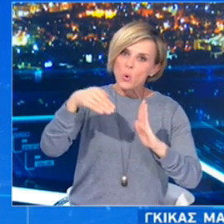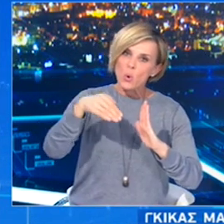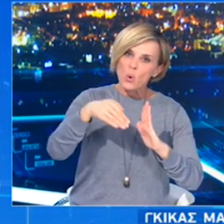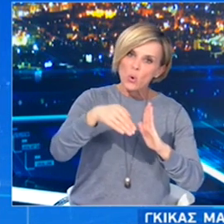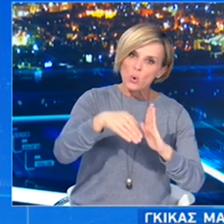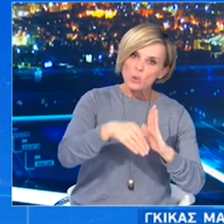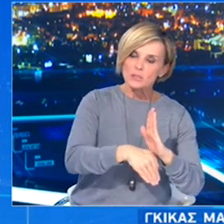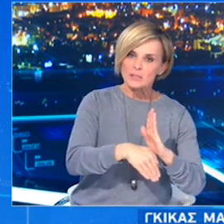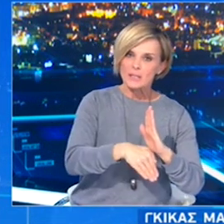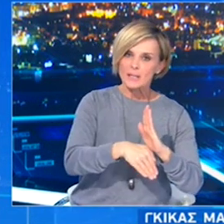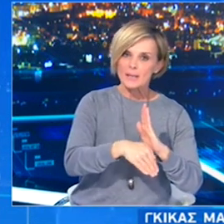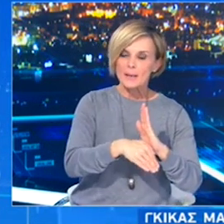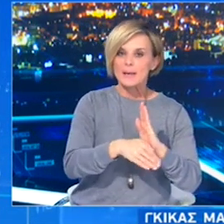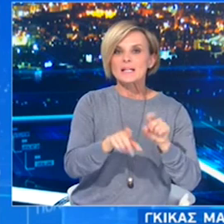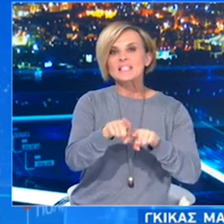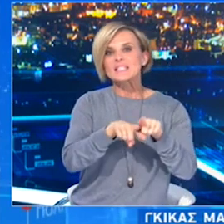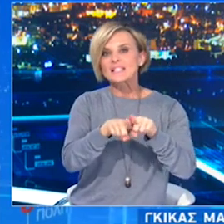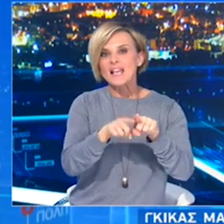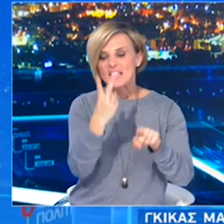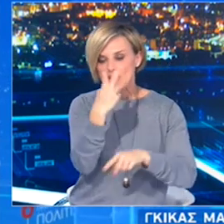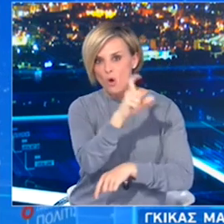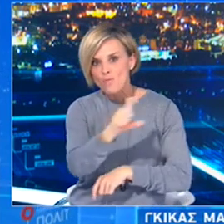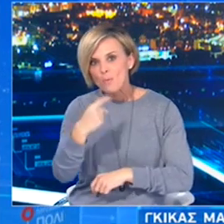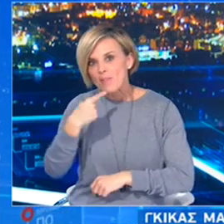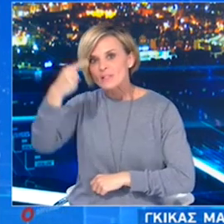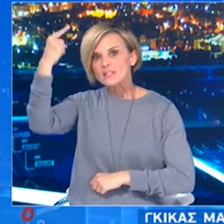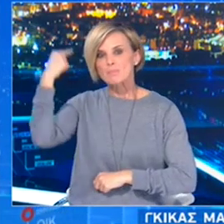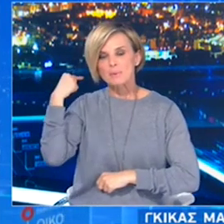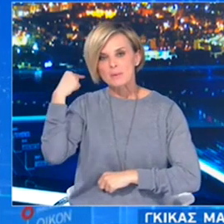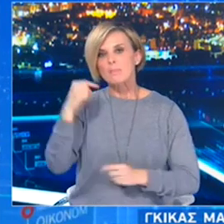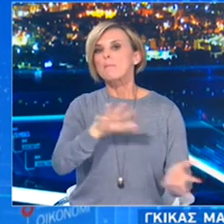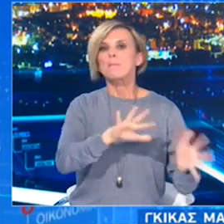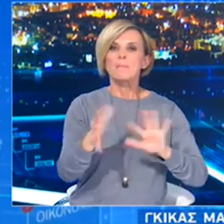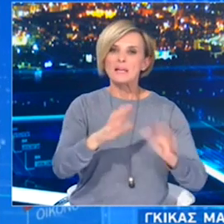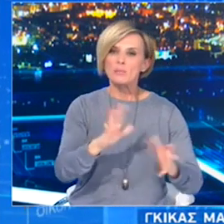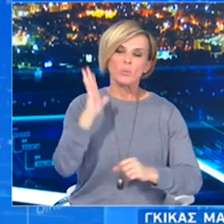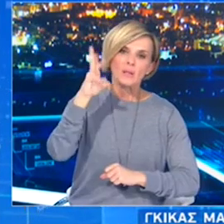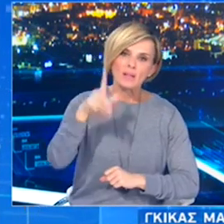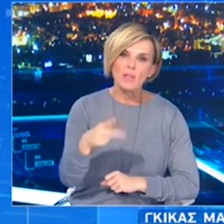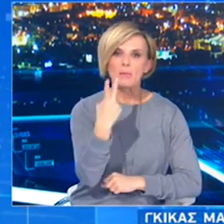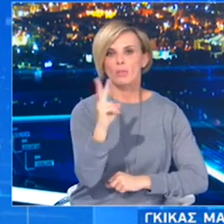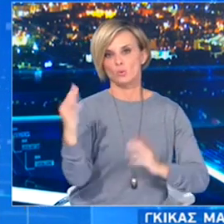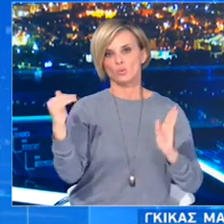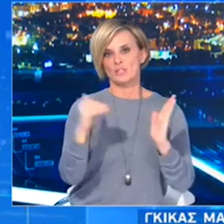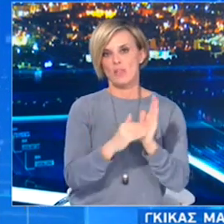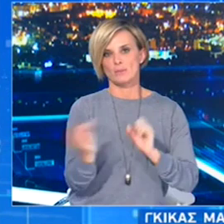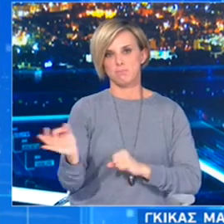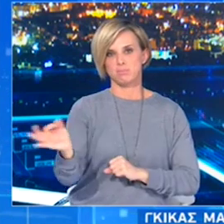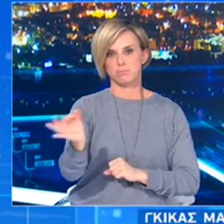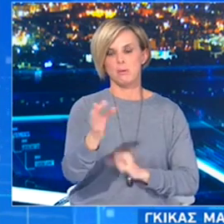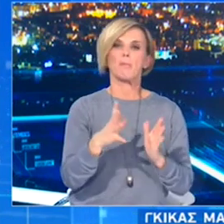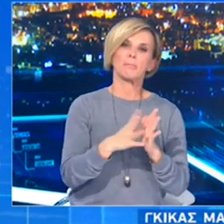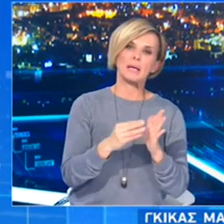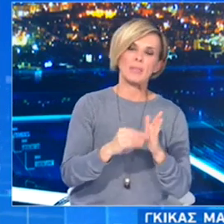διαγνώσεων συγκριτικά με δύο εβδομάδες πριν και πλέον κινείται σε περίπου 200.000 διαγνώσεις. Να δούμε μερικές χώρες